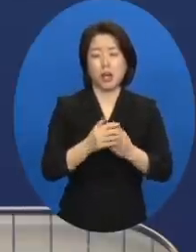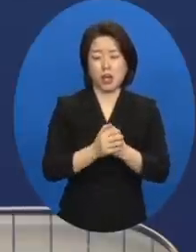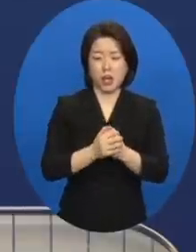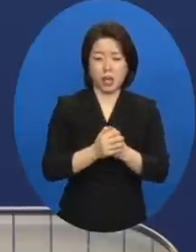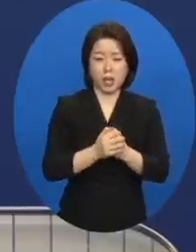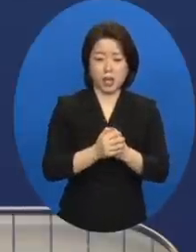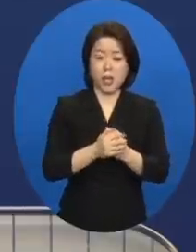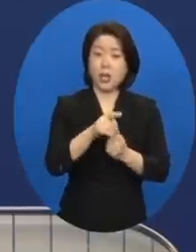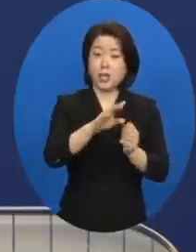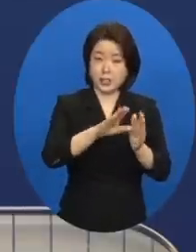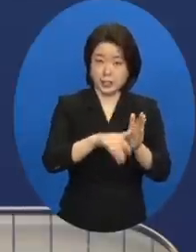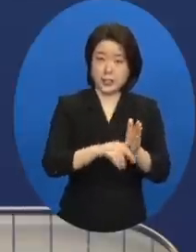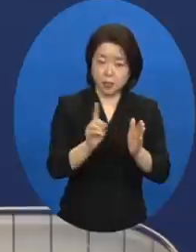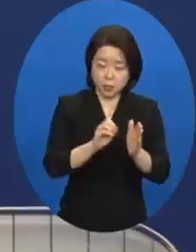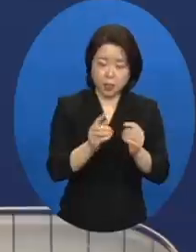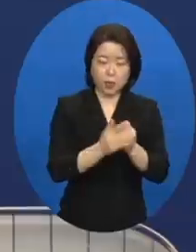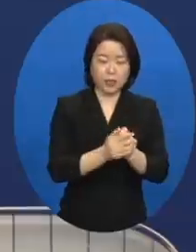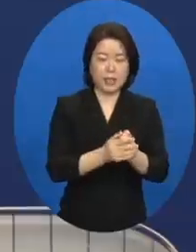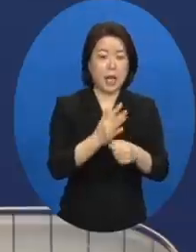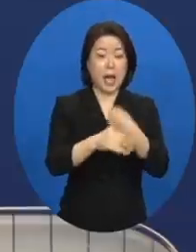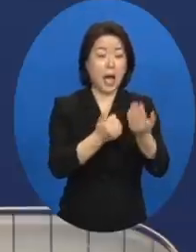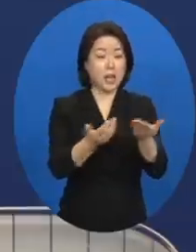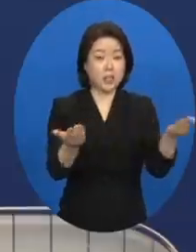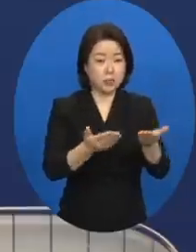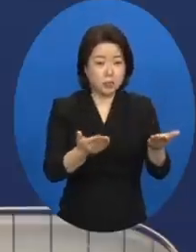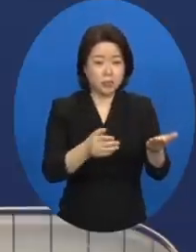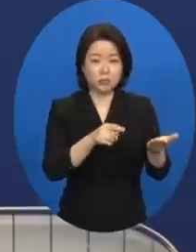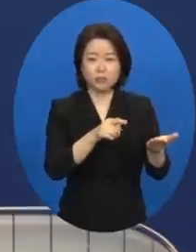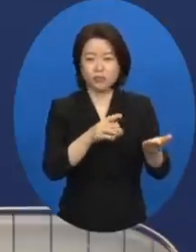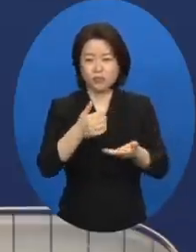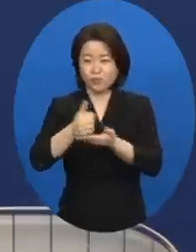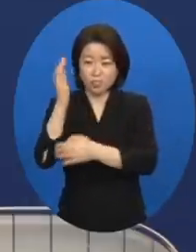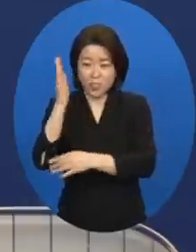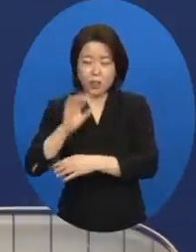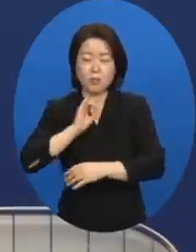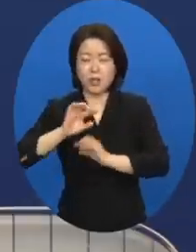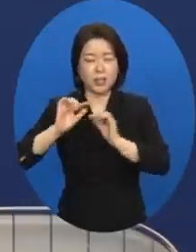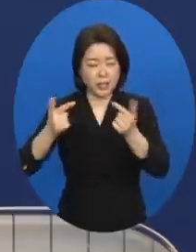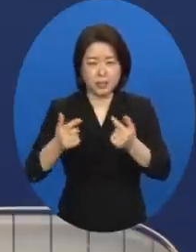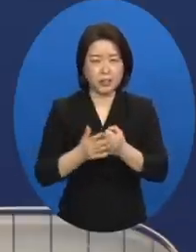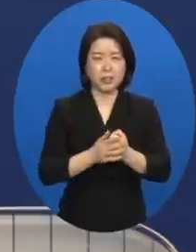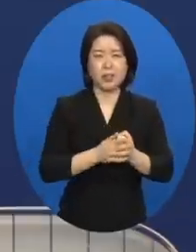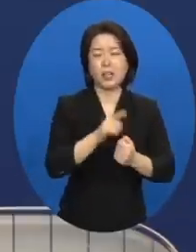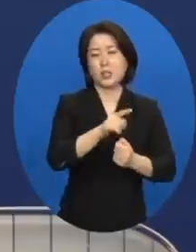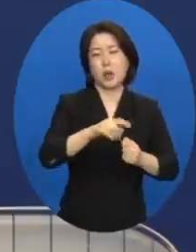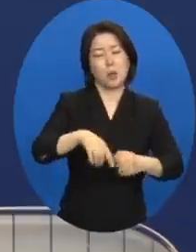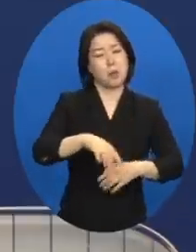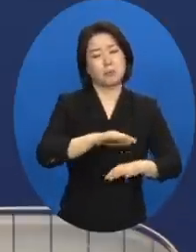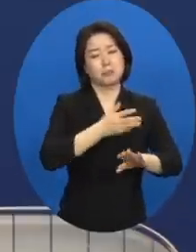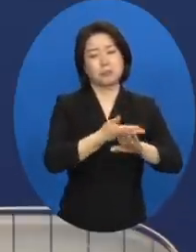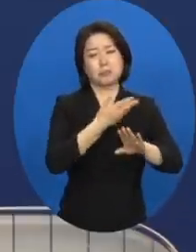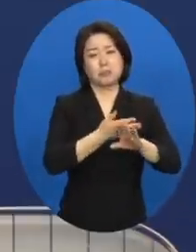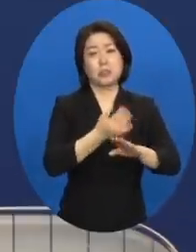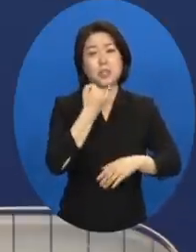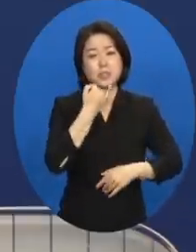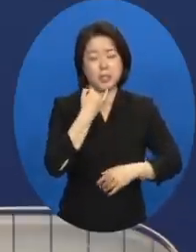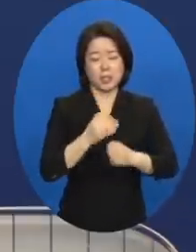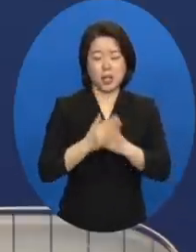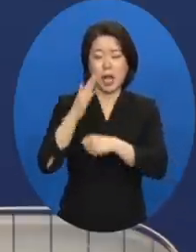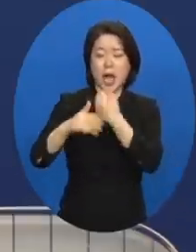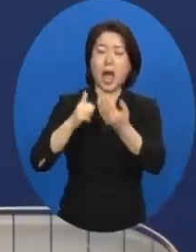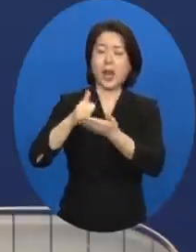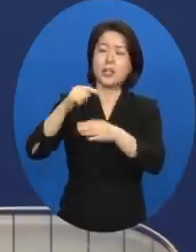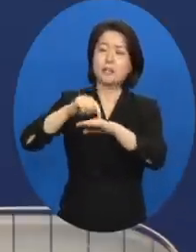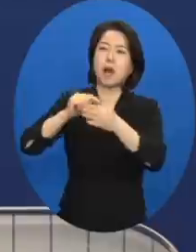별거야, 주의 일이 별거야, 하나님 일, 하나님이 마음에 주시는